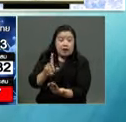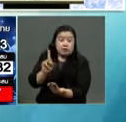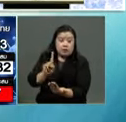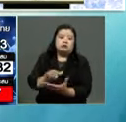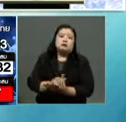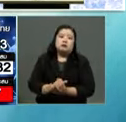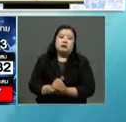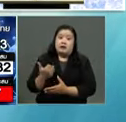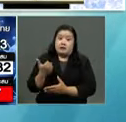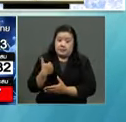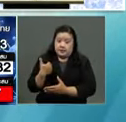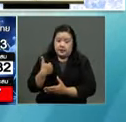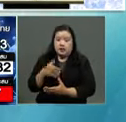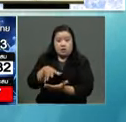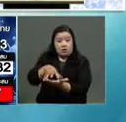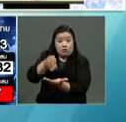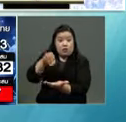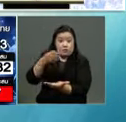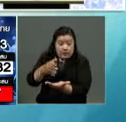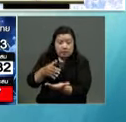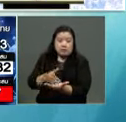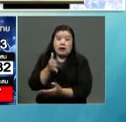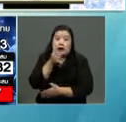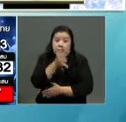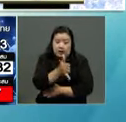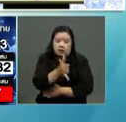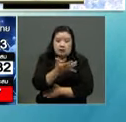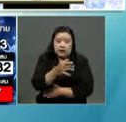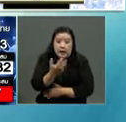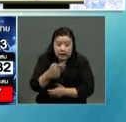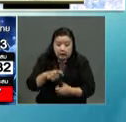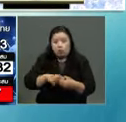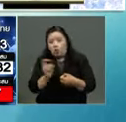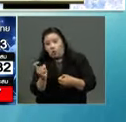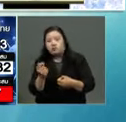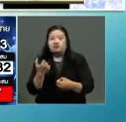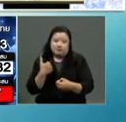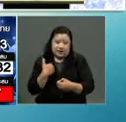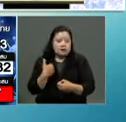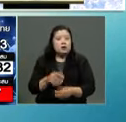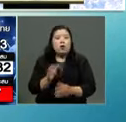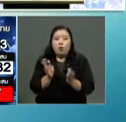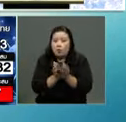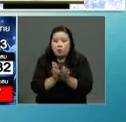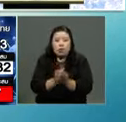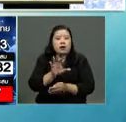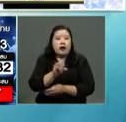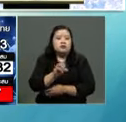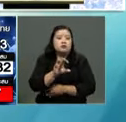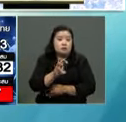นะครับก็คือใช้กล้องถ่ายรูปแบบเดิมนี่นะครับเราพบว่าอัตราส่วนการเช็คอินต่อcheck outครับอยู่ที่ประมาณ 56เปอร์เซ็นต์นะครับ 5 16